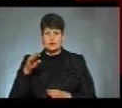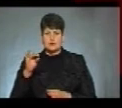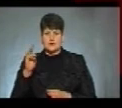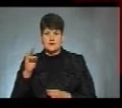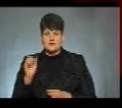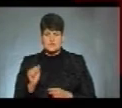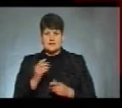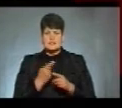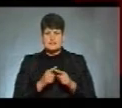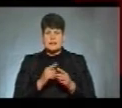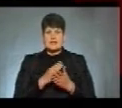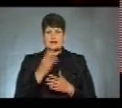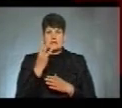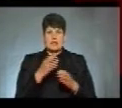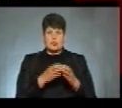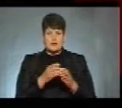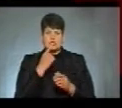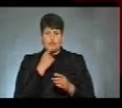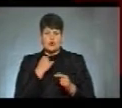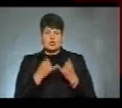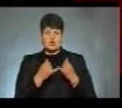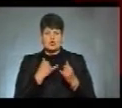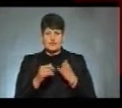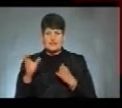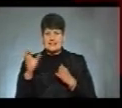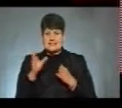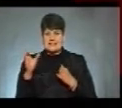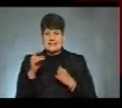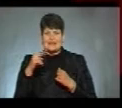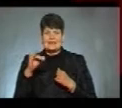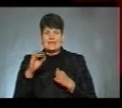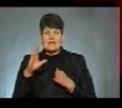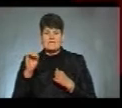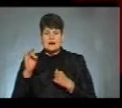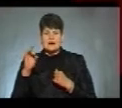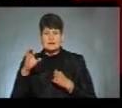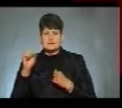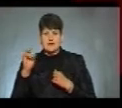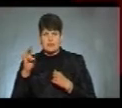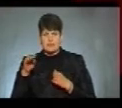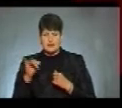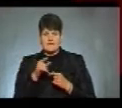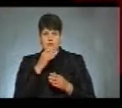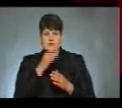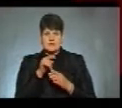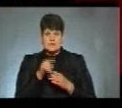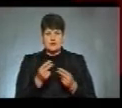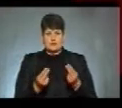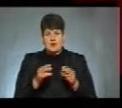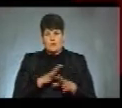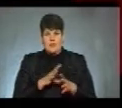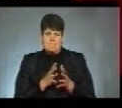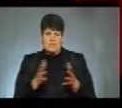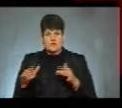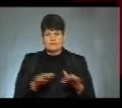Це червоні, жовті, а також є команда синіх диверсантів, які відповідають за те, щоб гра була більш динамічна і